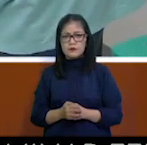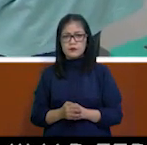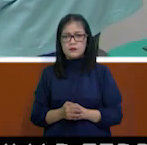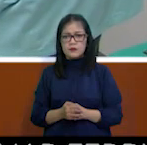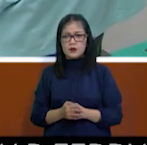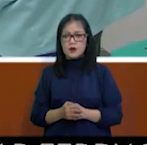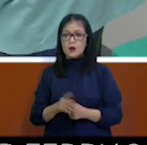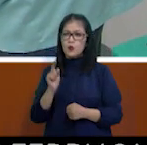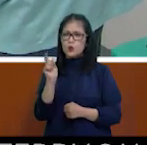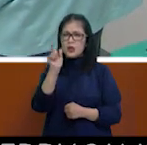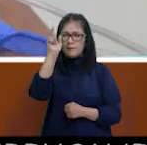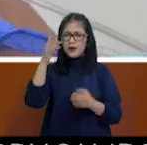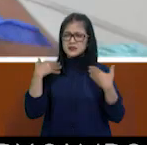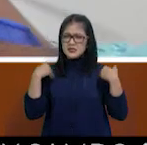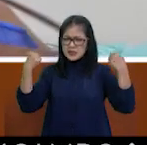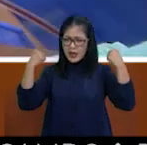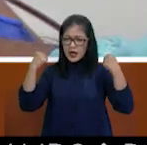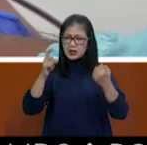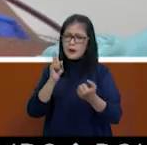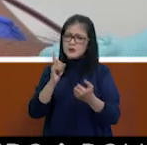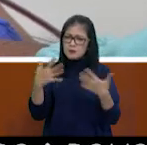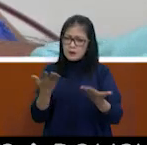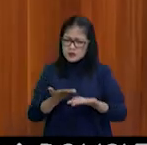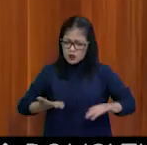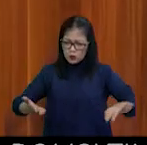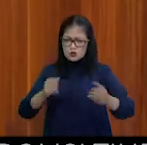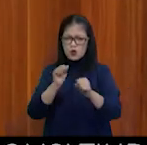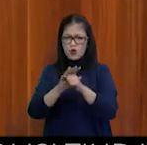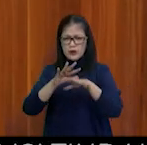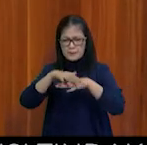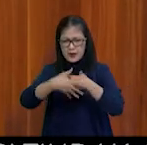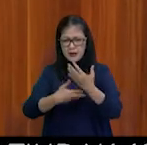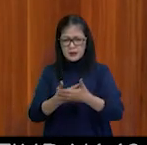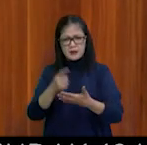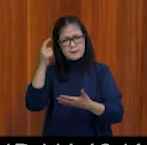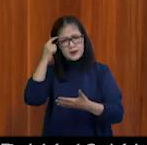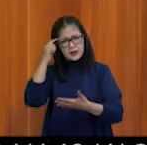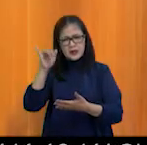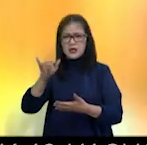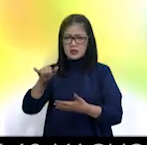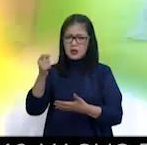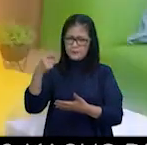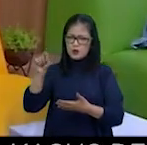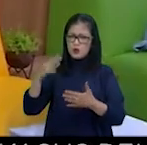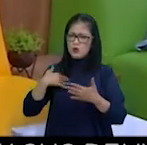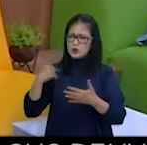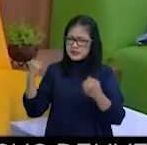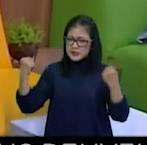kita, terutama di tengah-tengah pandemi ini, kita merasakan bahwa kesehatan itu memang paling penting. Ya.